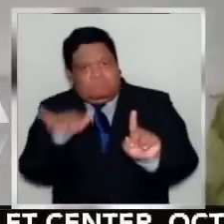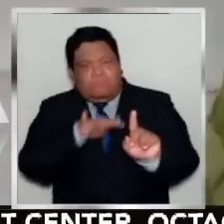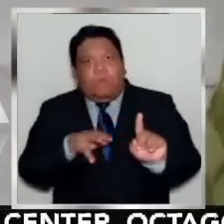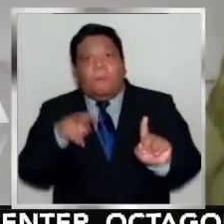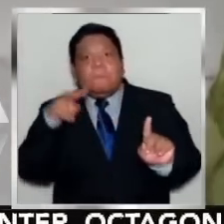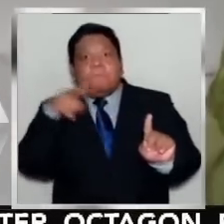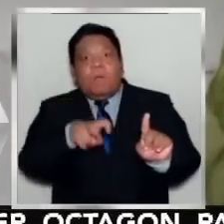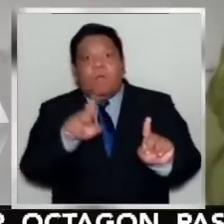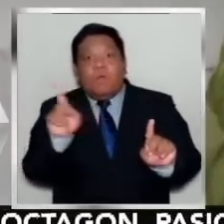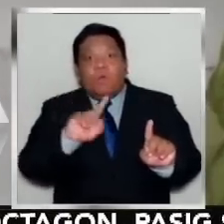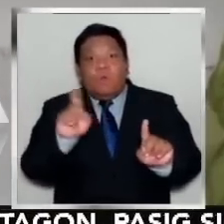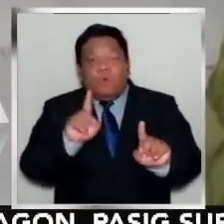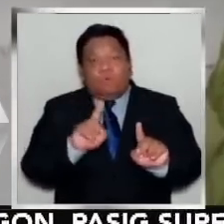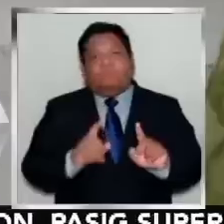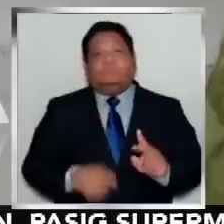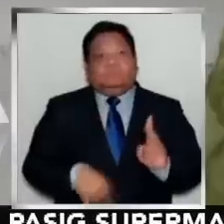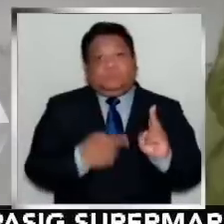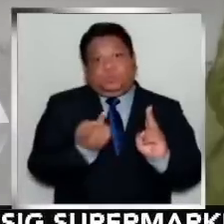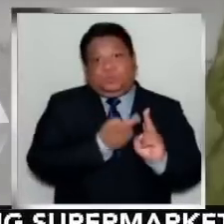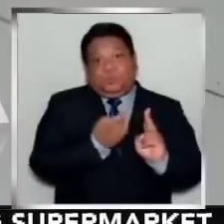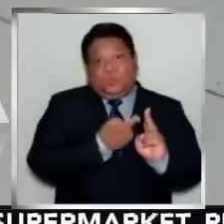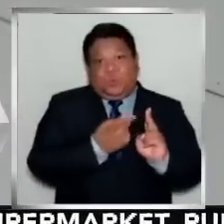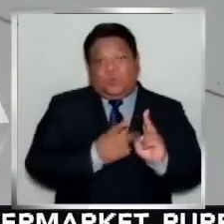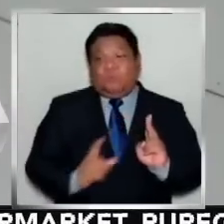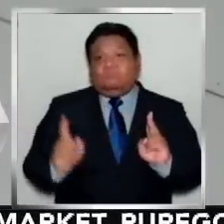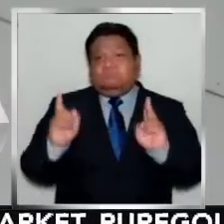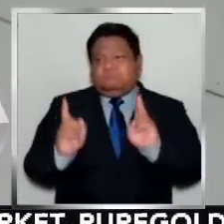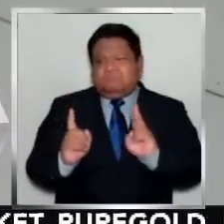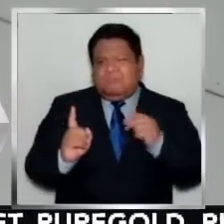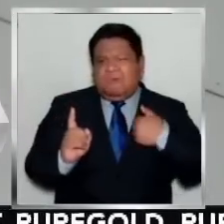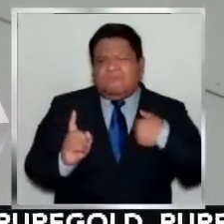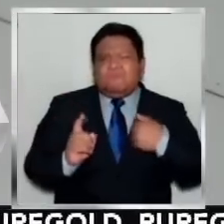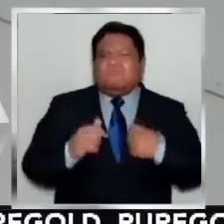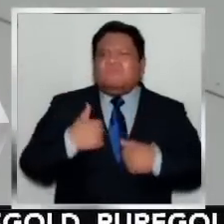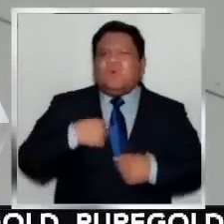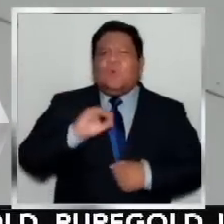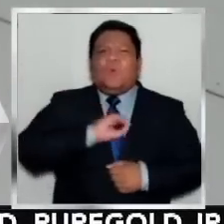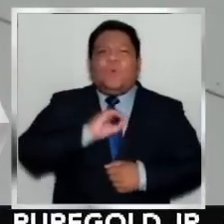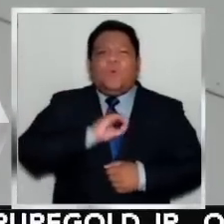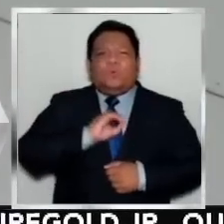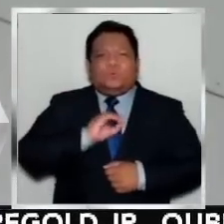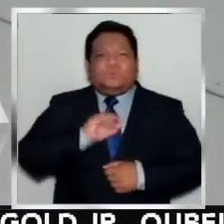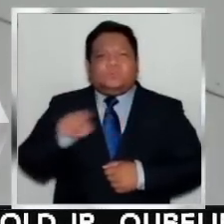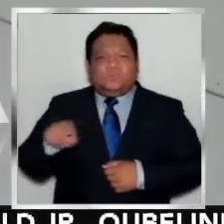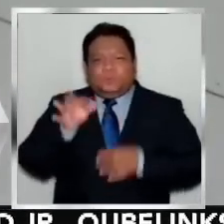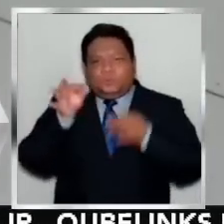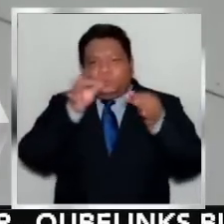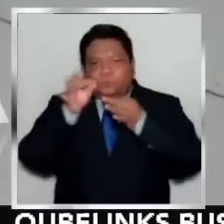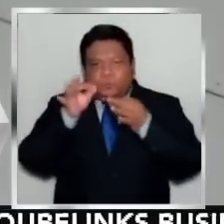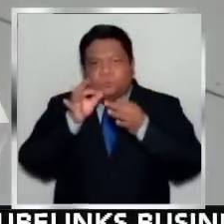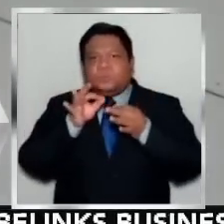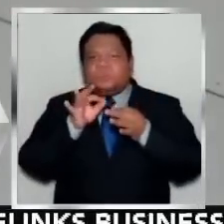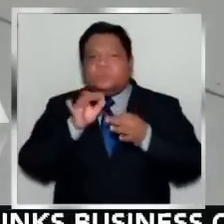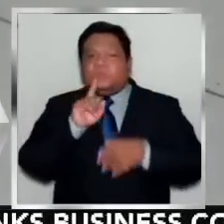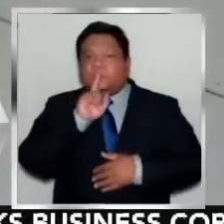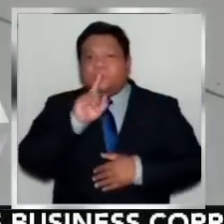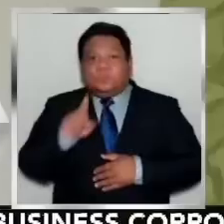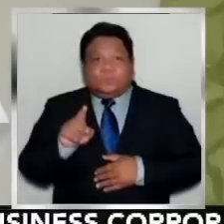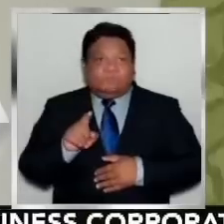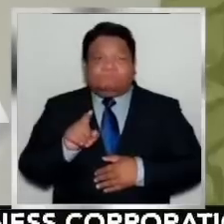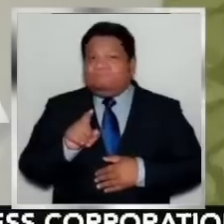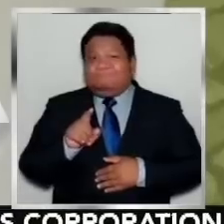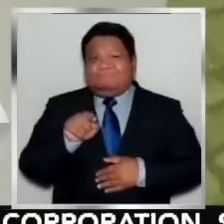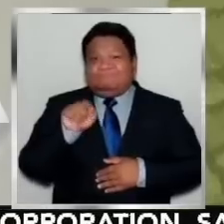sina Humilia at sinasabing may-ari ng mga ilegal na droga na si Nick Resurrection na anak ni Isabel. Nakataka si Nick